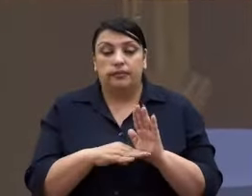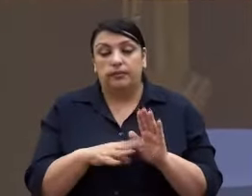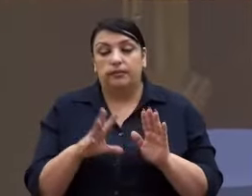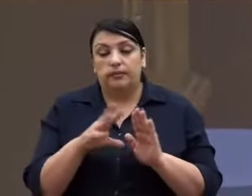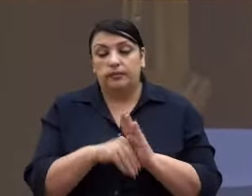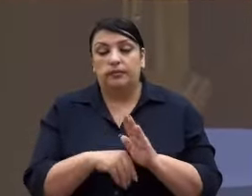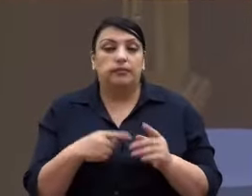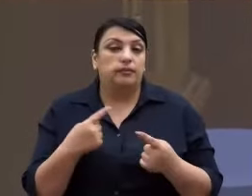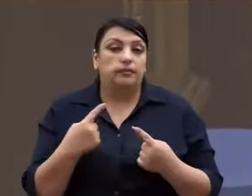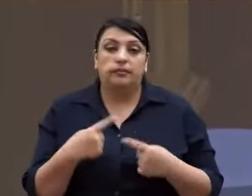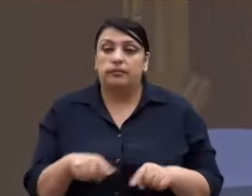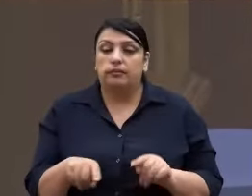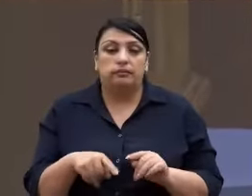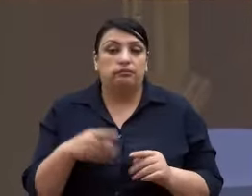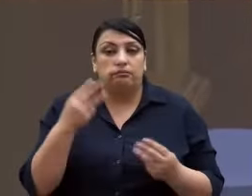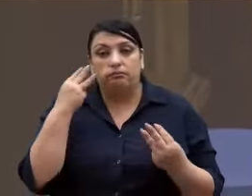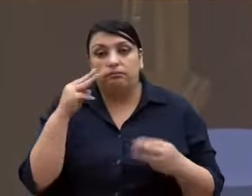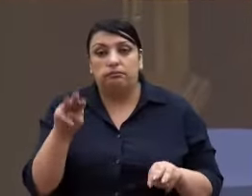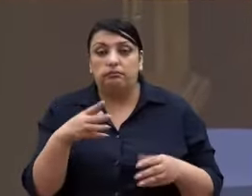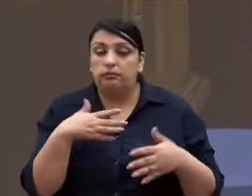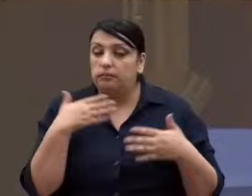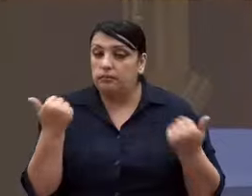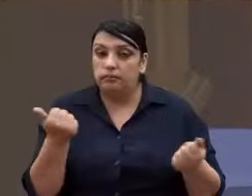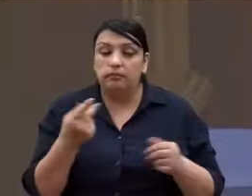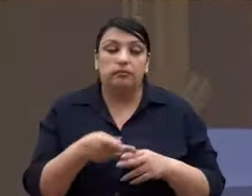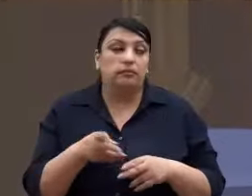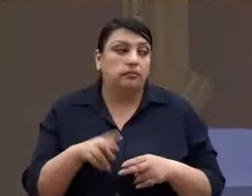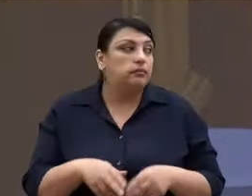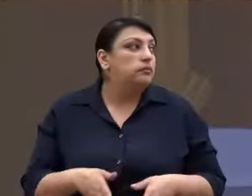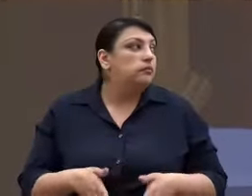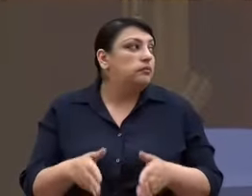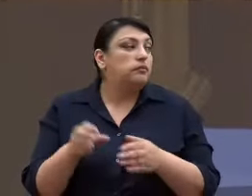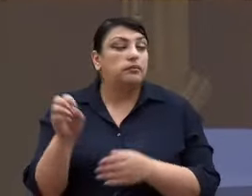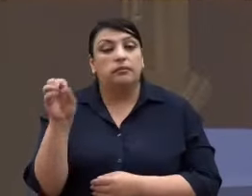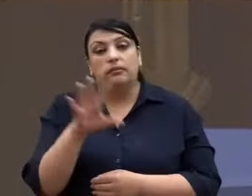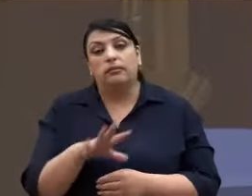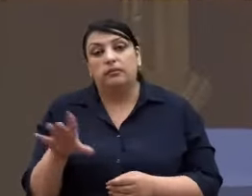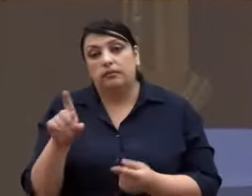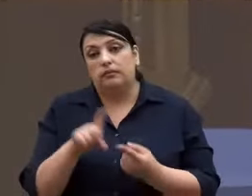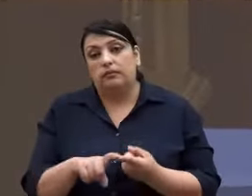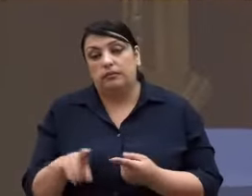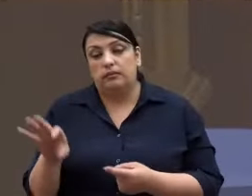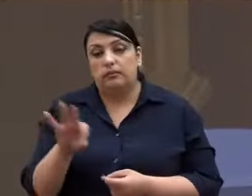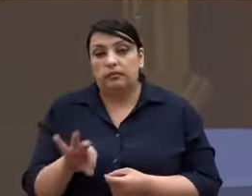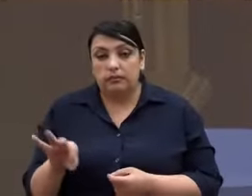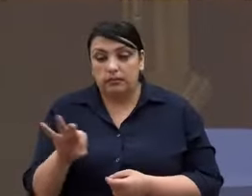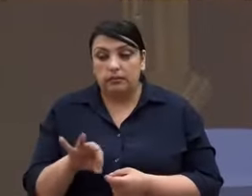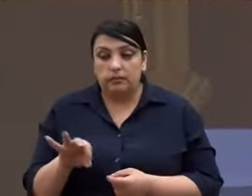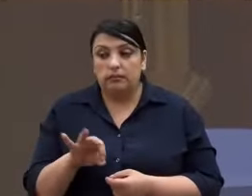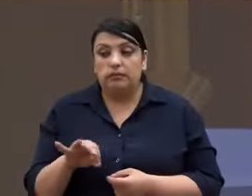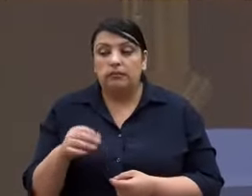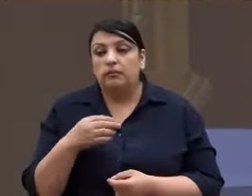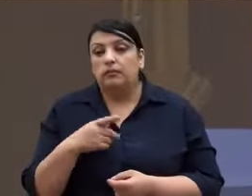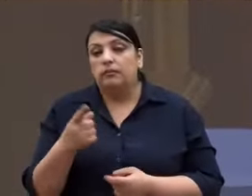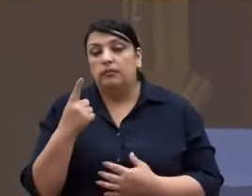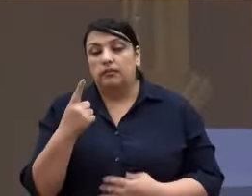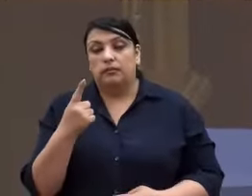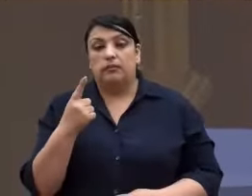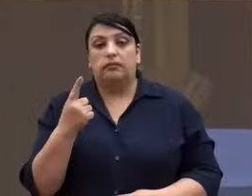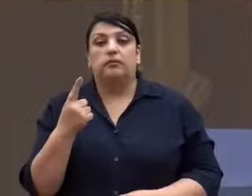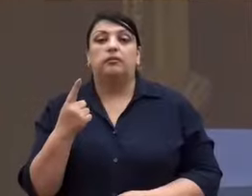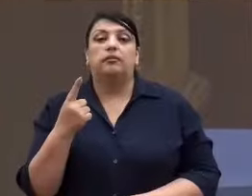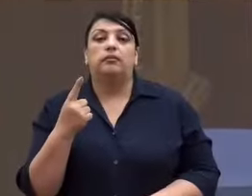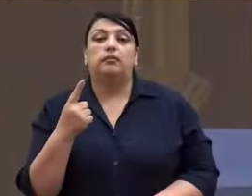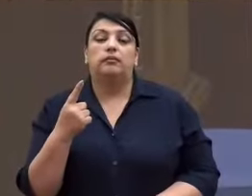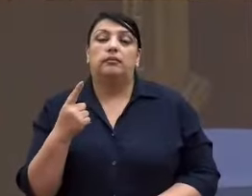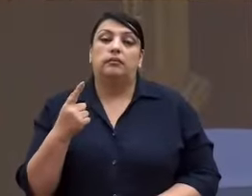Հանրապետությունում այլընտրանք չունի։ Եվ մենք արդեն իսկ գնում ենք եվրոինտեգրման ուղղությամբ։ Եվ խոսքի իհարկե չի գնում միայն ՍԵՊԱ-ի